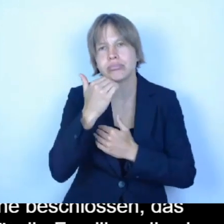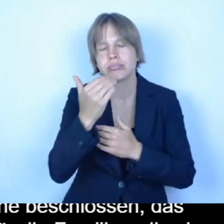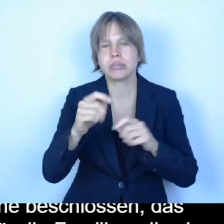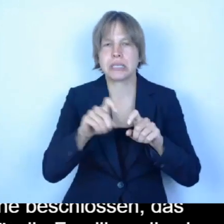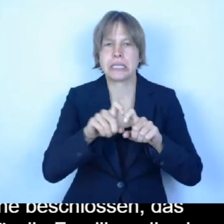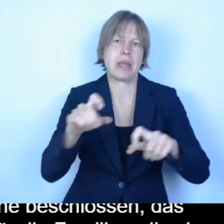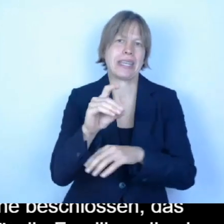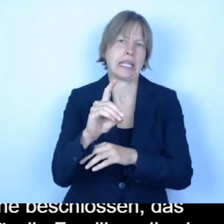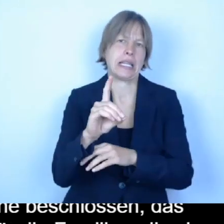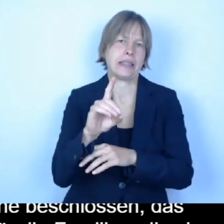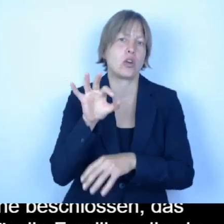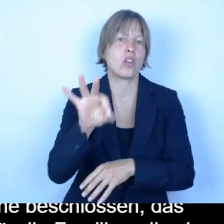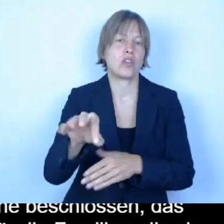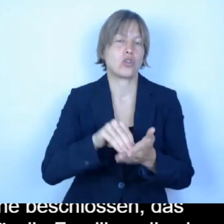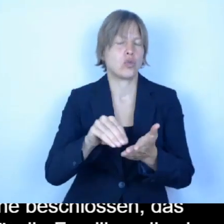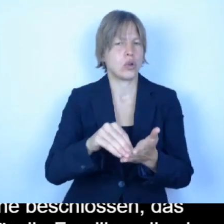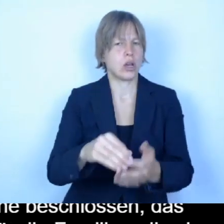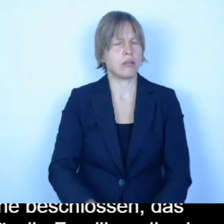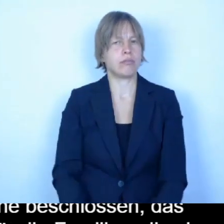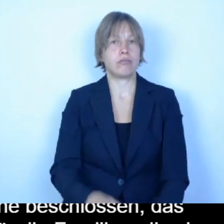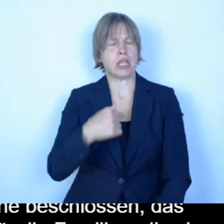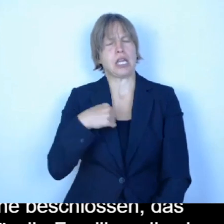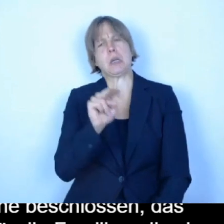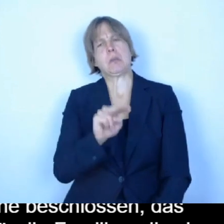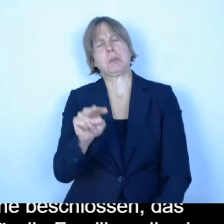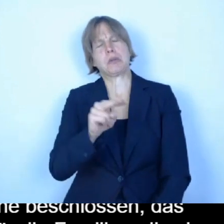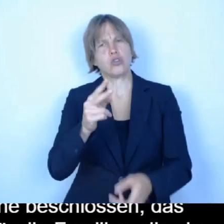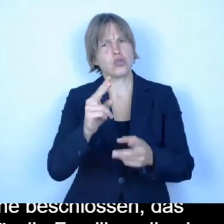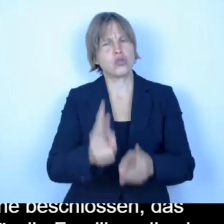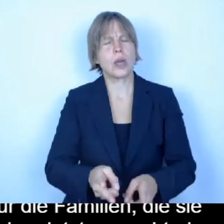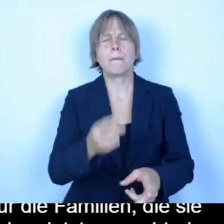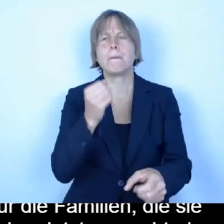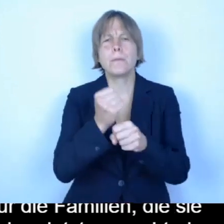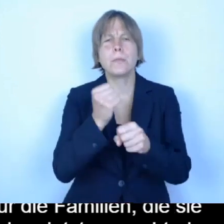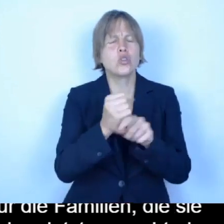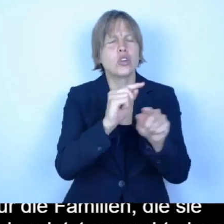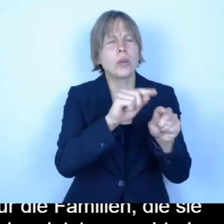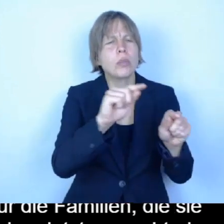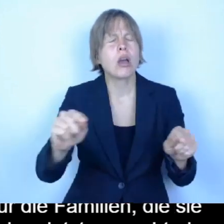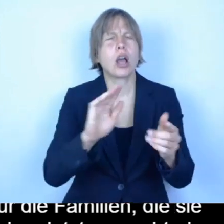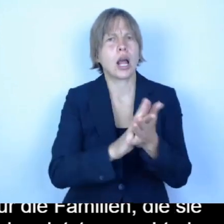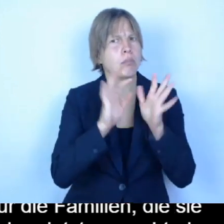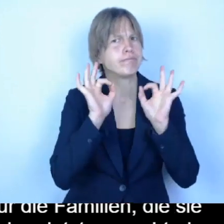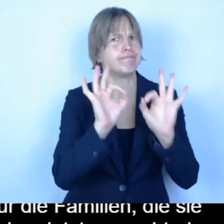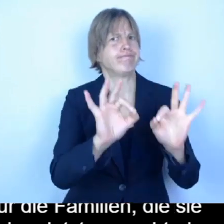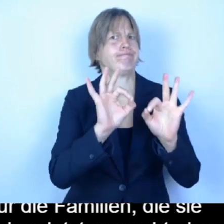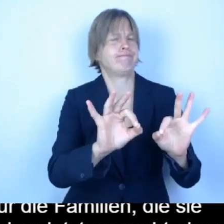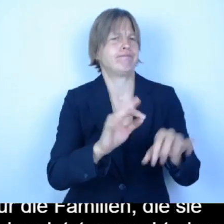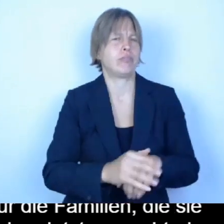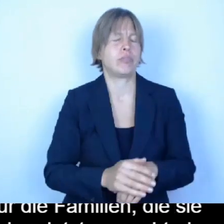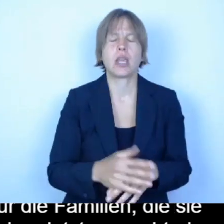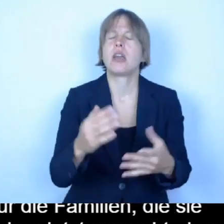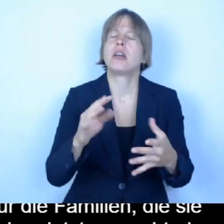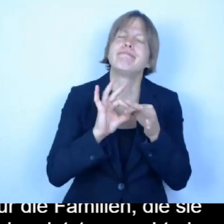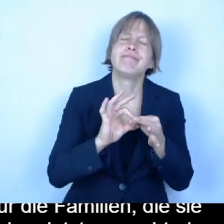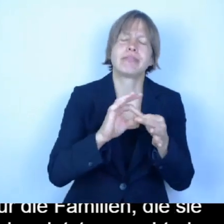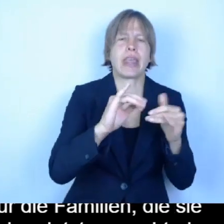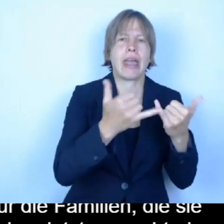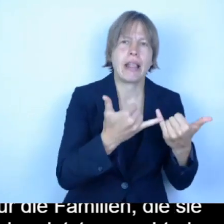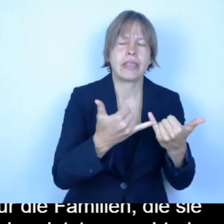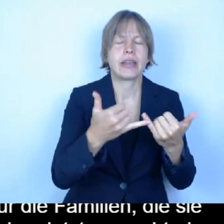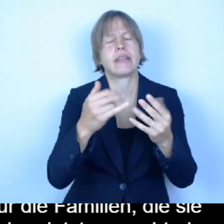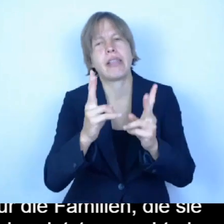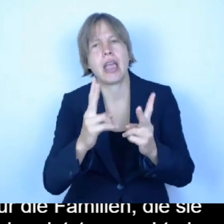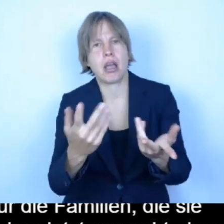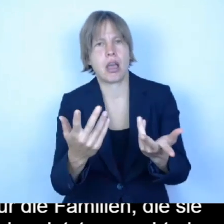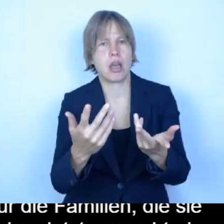und bestimmten Schulen kann man wirklich sagen, exzellent, kann man nicht anders sagen. Da habe ich manchmal den Eindruck, sogar stressiger als mancher normale